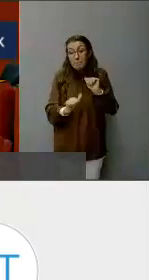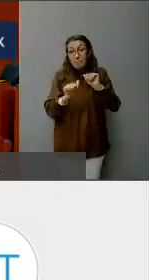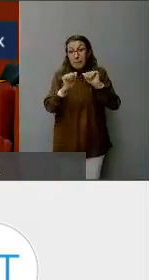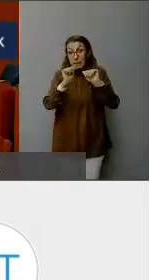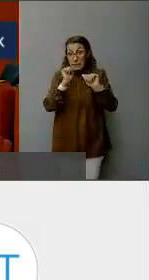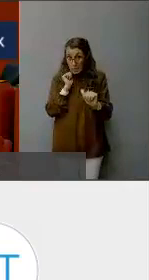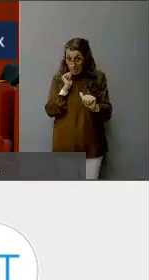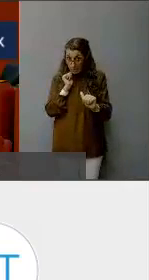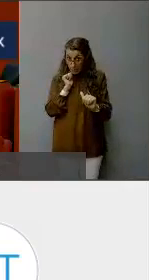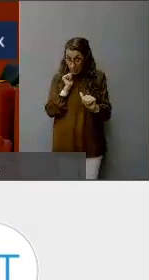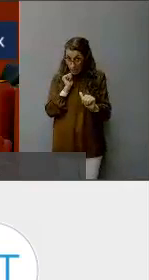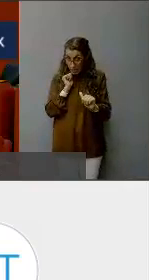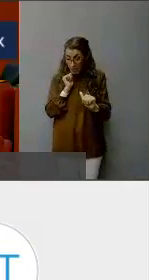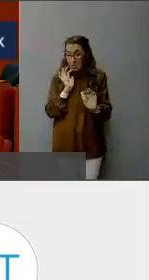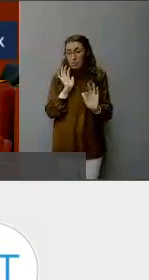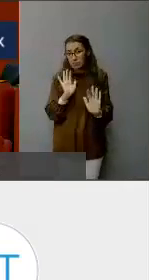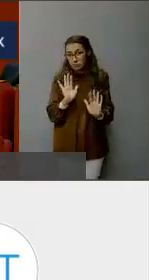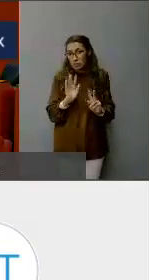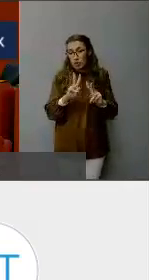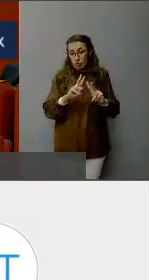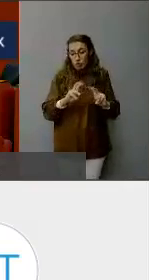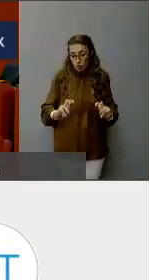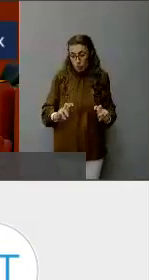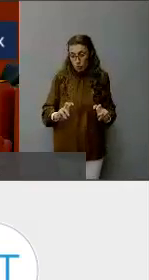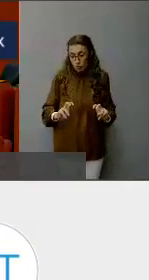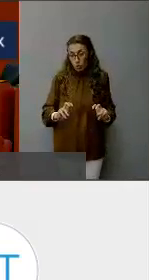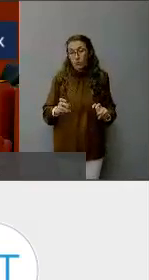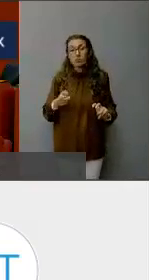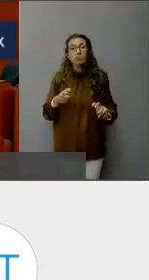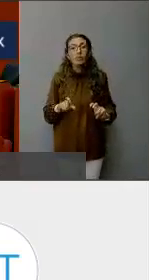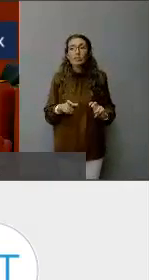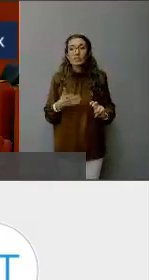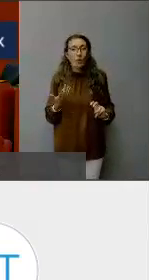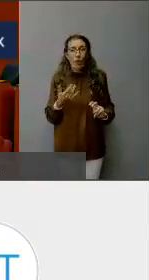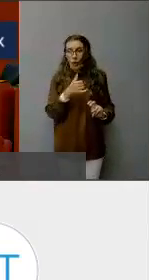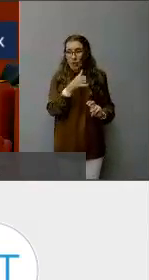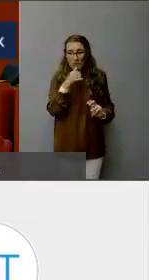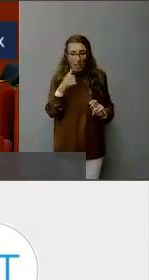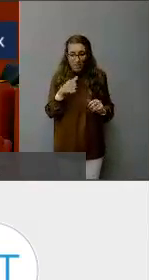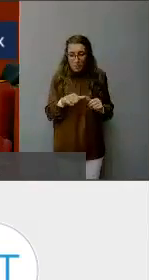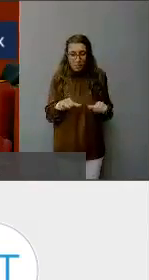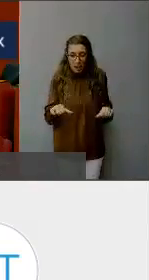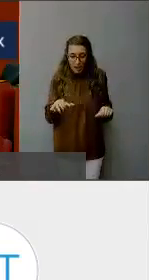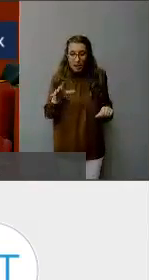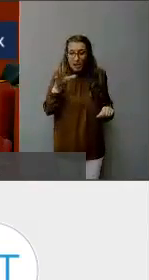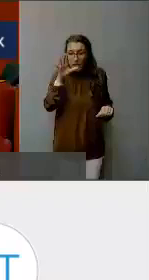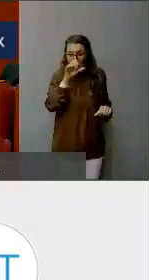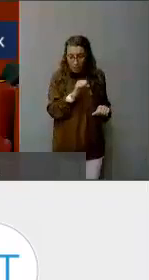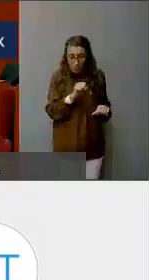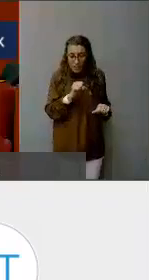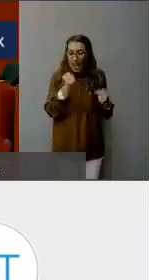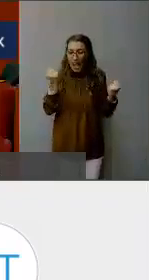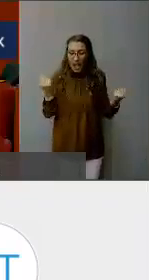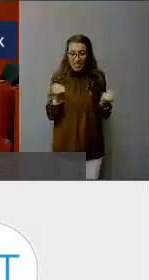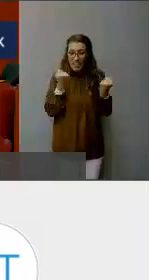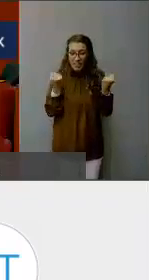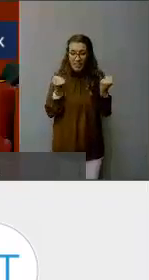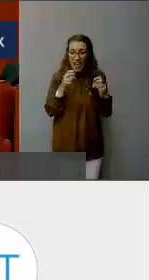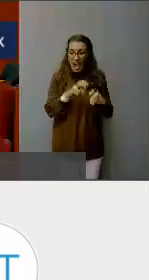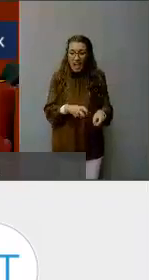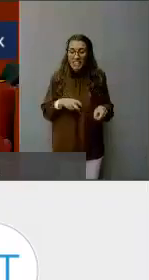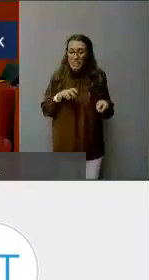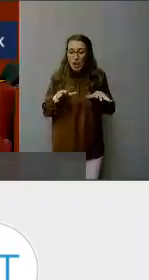per noi improbabile la tavola pedologica indispensabile per sviluppare veramente l'attività agricola